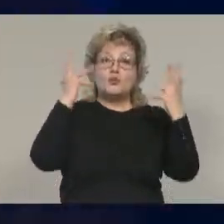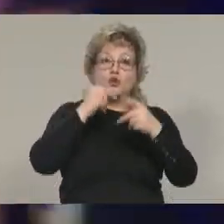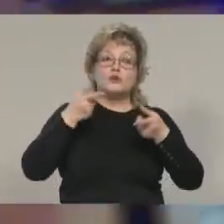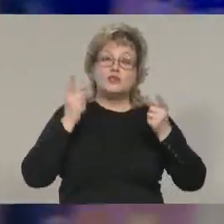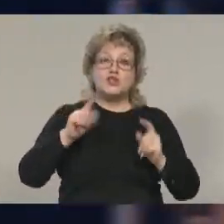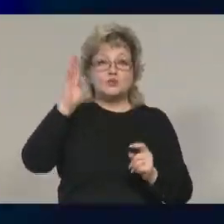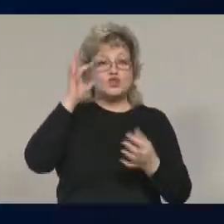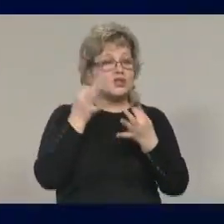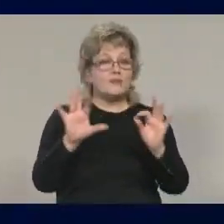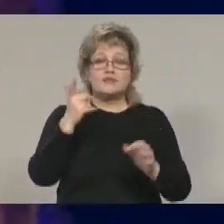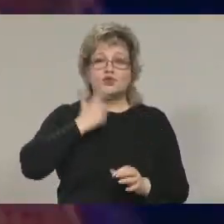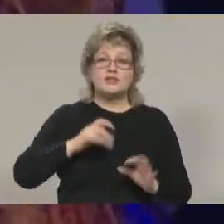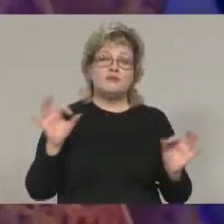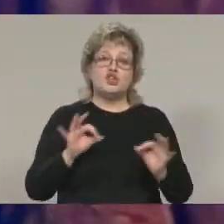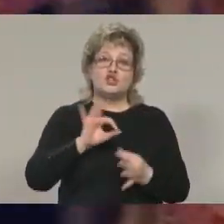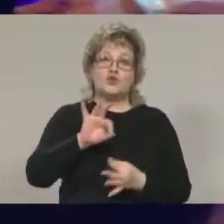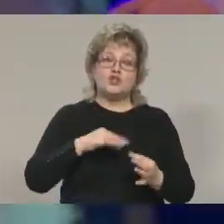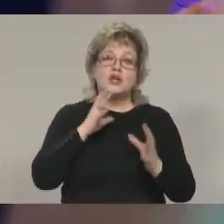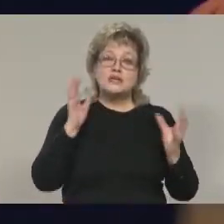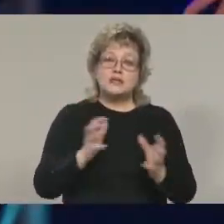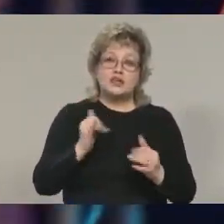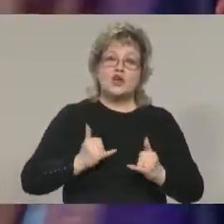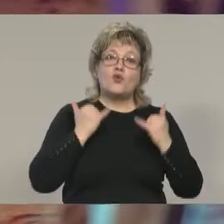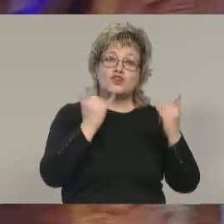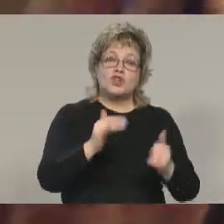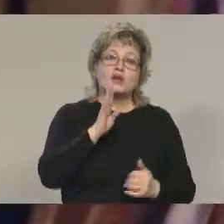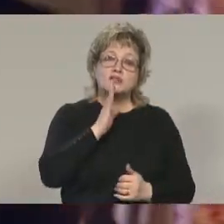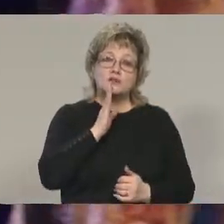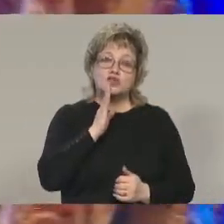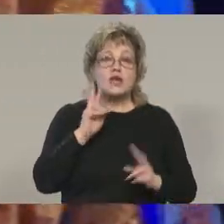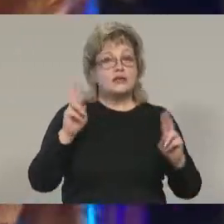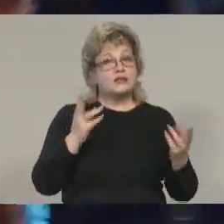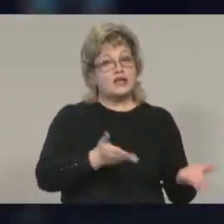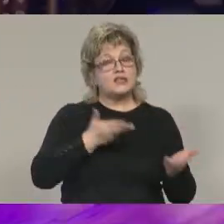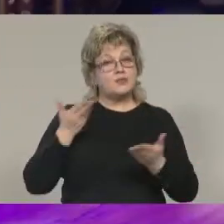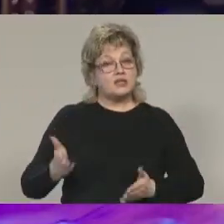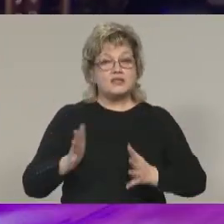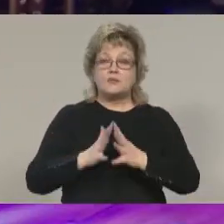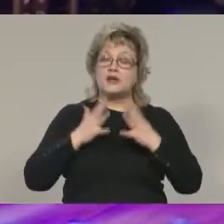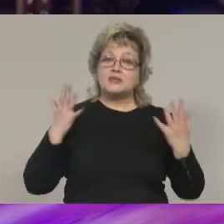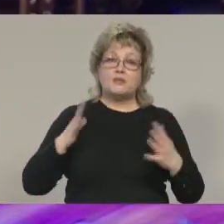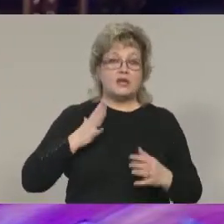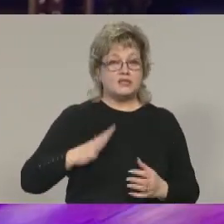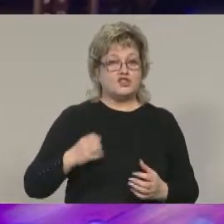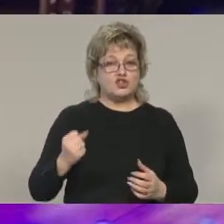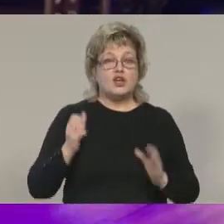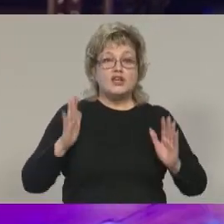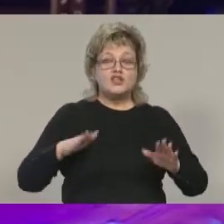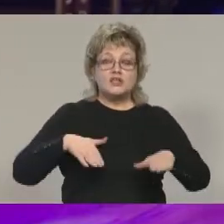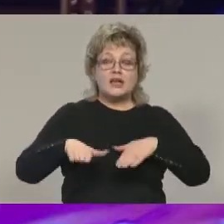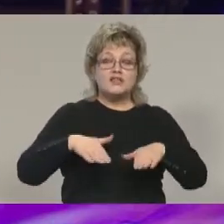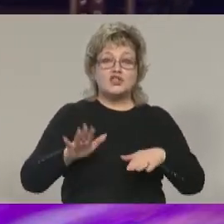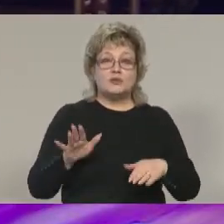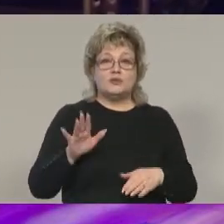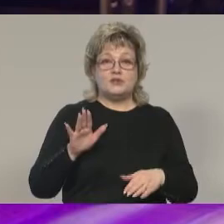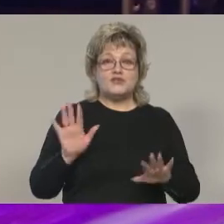настоящий мужчина не позволит себе ничего лишнего, сохраняя уважение к девушке. И на танец пригласит максимально сдержанно, лишь скользящими движениями